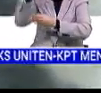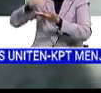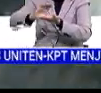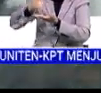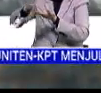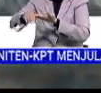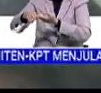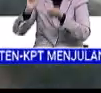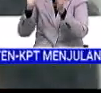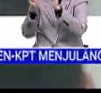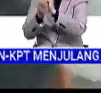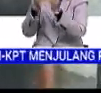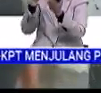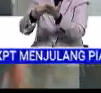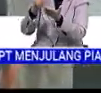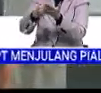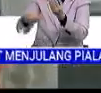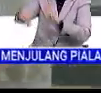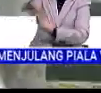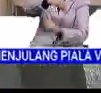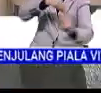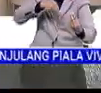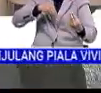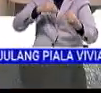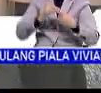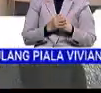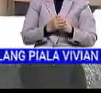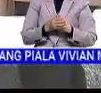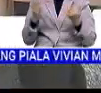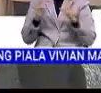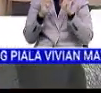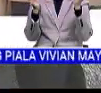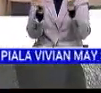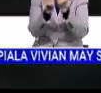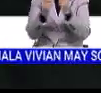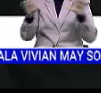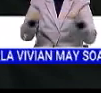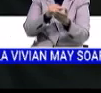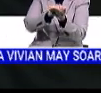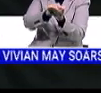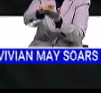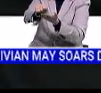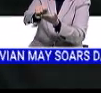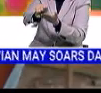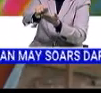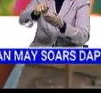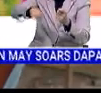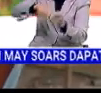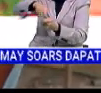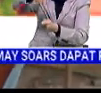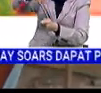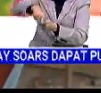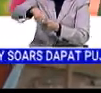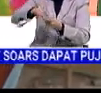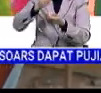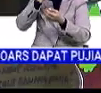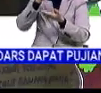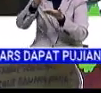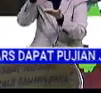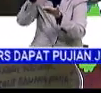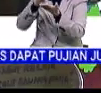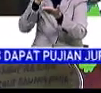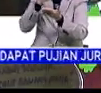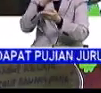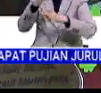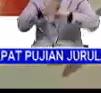untuk ditukar kepada wang tunai. Turut diadakan bengkel membuat batik ikat celup menggunakan tisu dan pameran